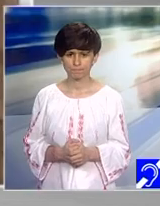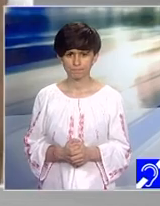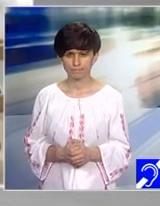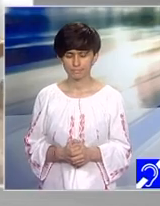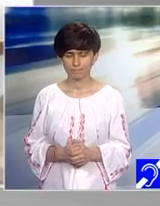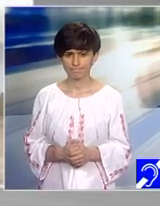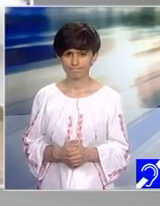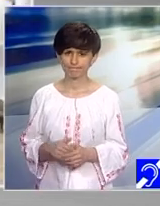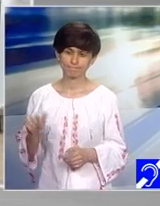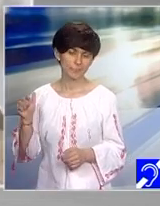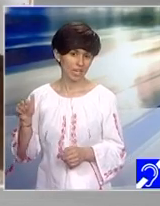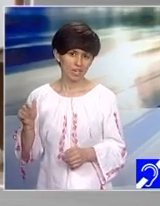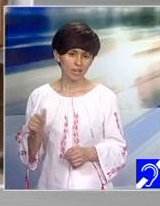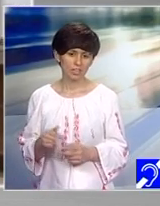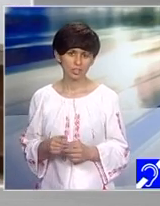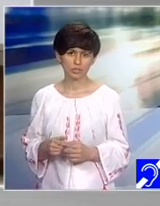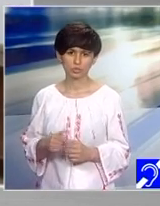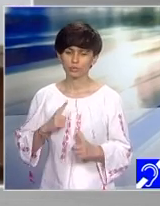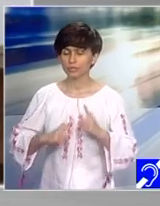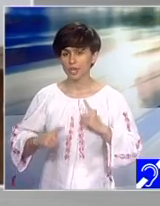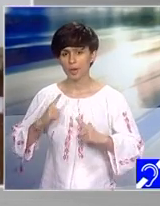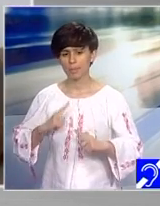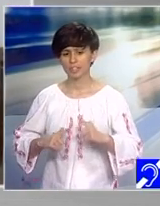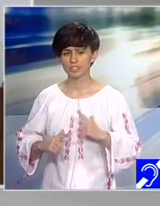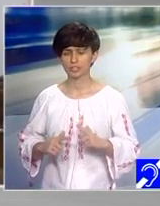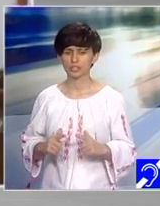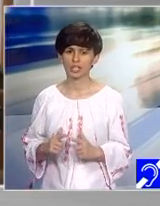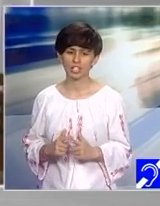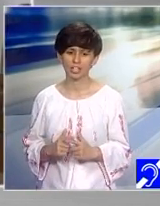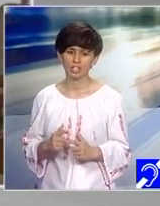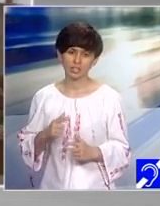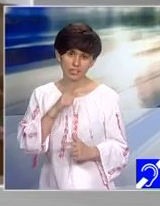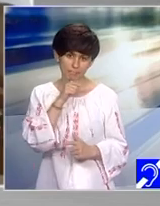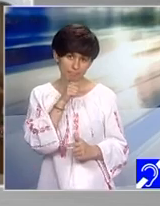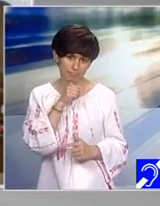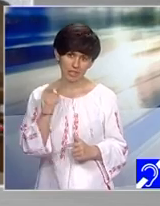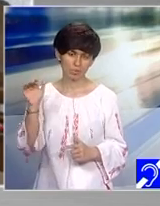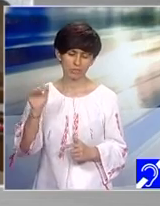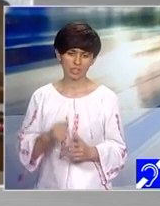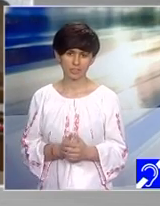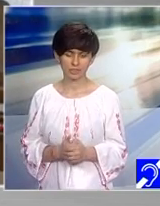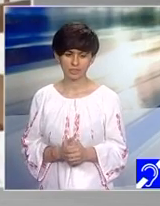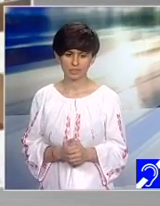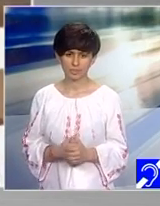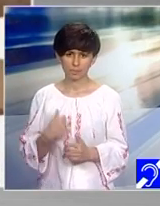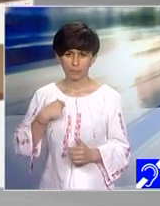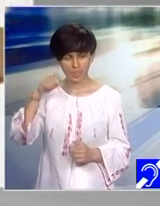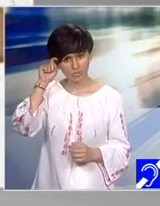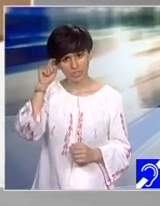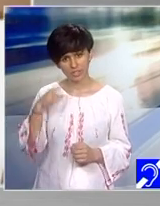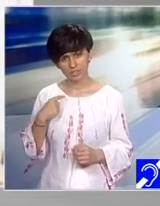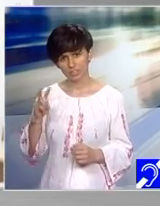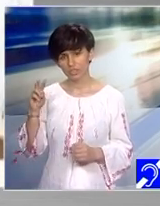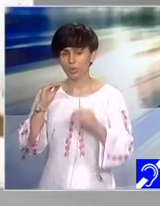Ție? De unde ți-a venit această pasiune? Cine ți-a inoculat-o? Cred că sunt două filiere. Odată este